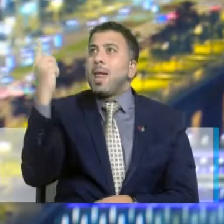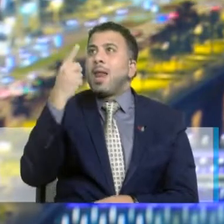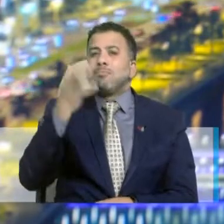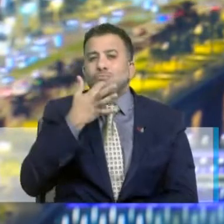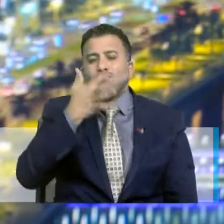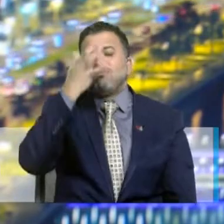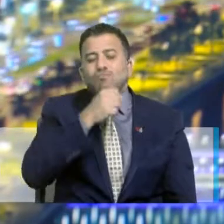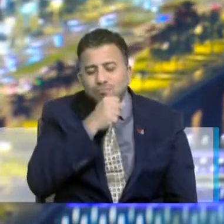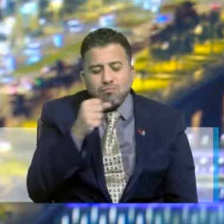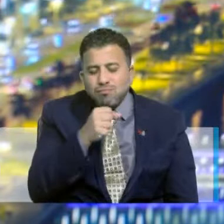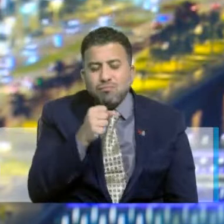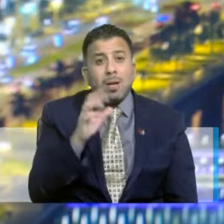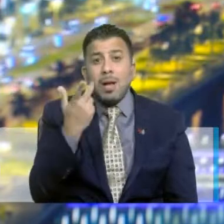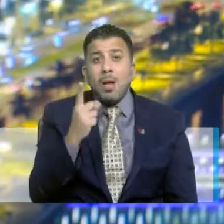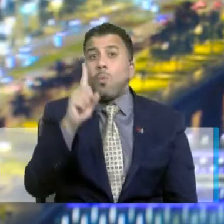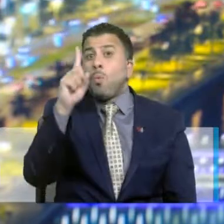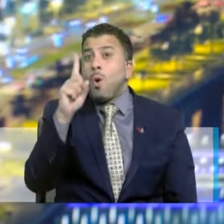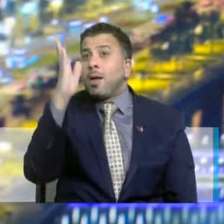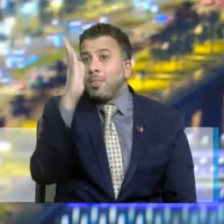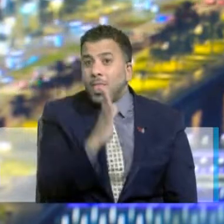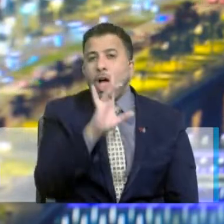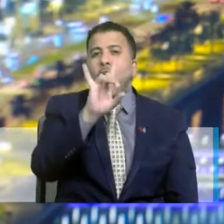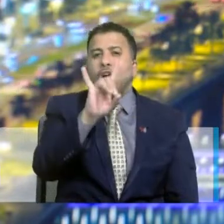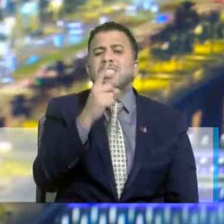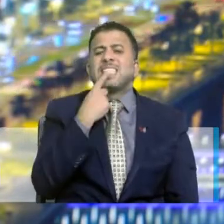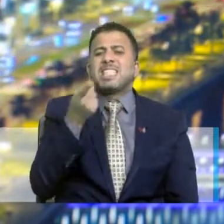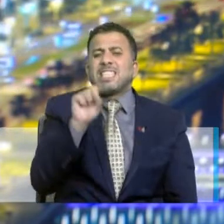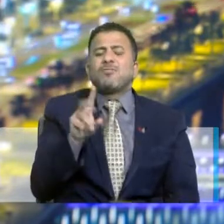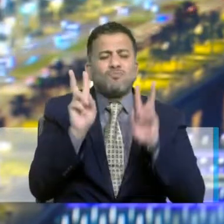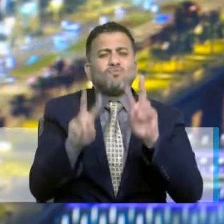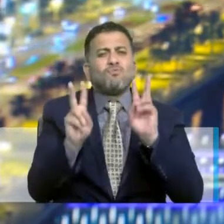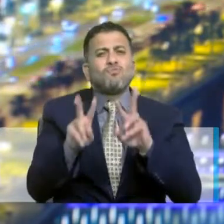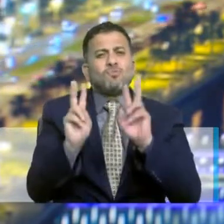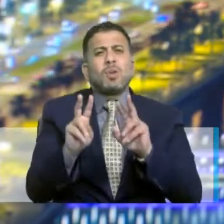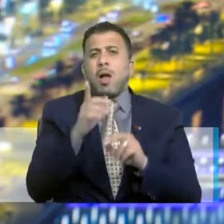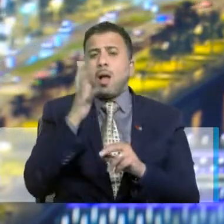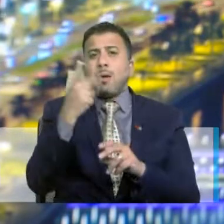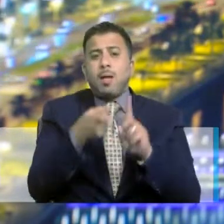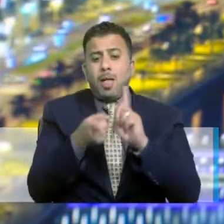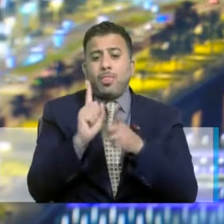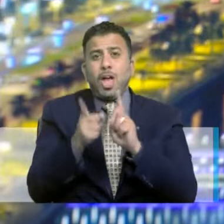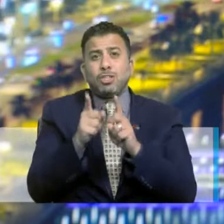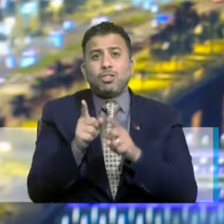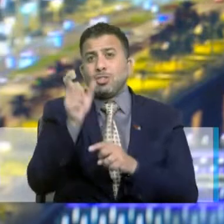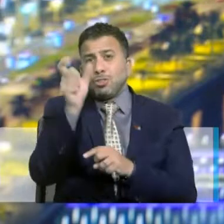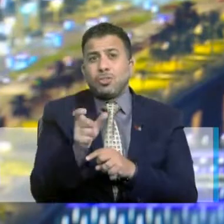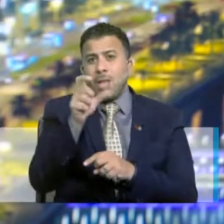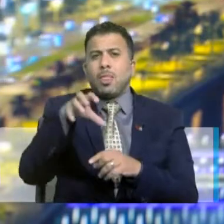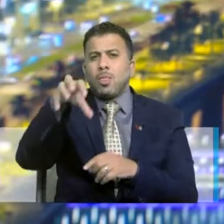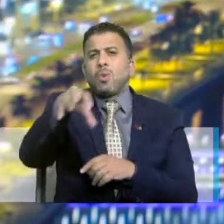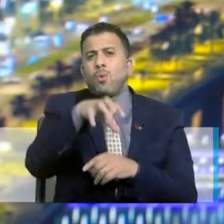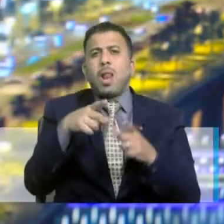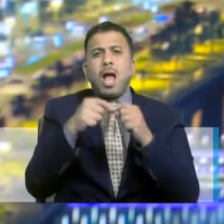الذين يصادفان الأول من أكتوبر من كل عام بمشاركة 11 شخصا من بعض الدول